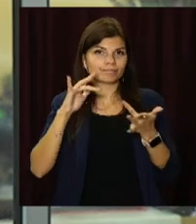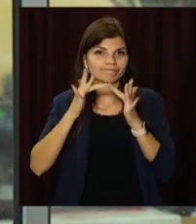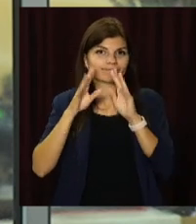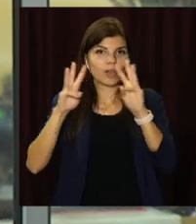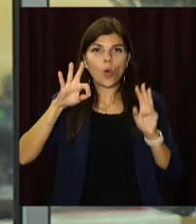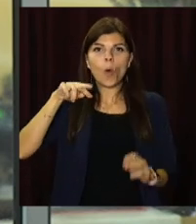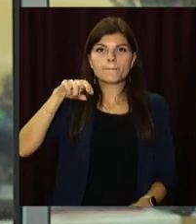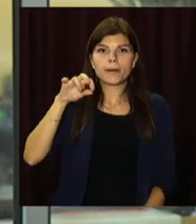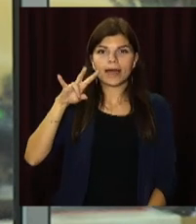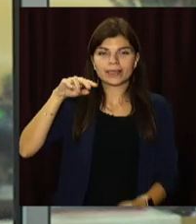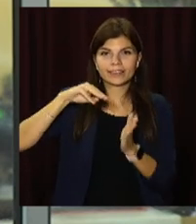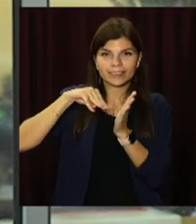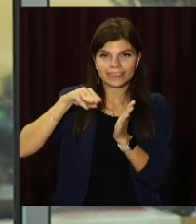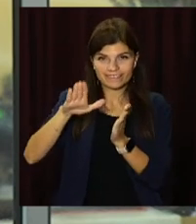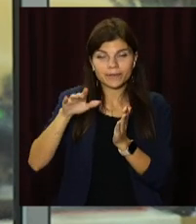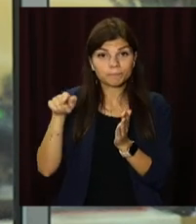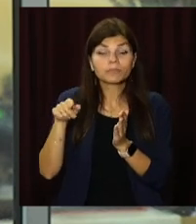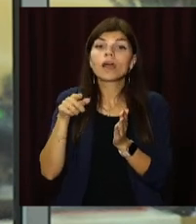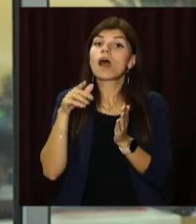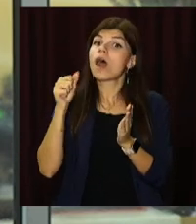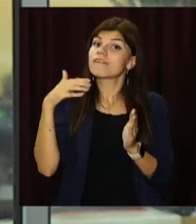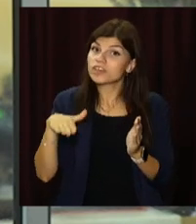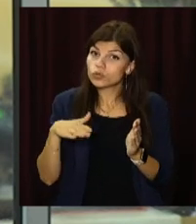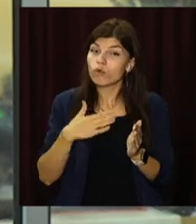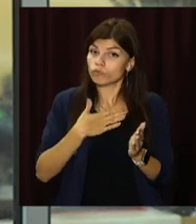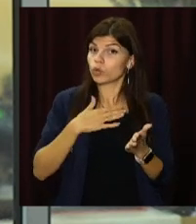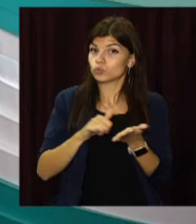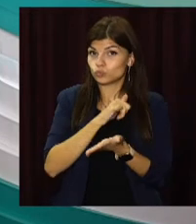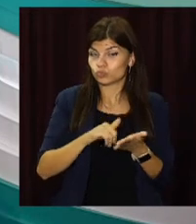сайті opentv.media. Сюжети переглядайте